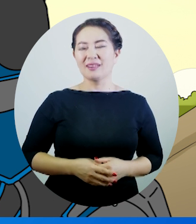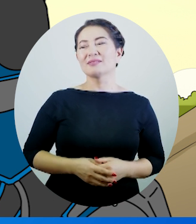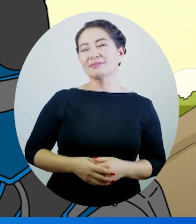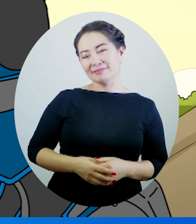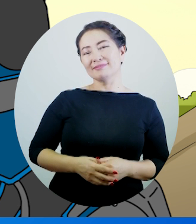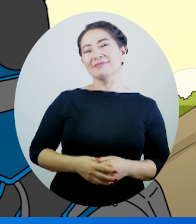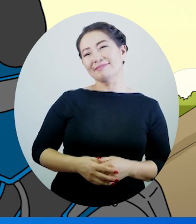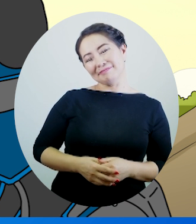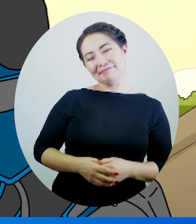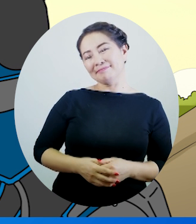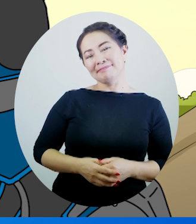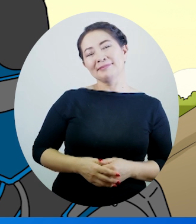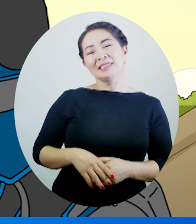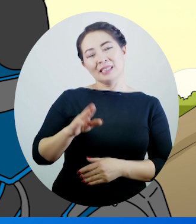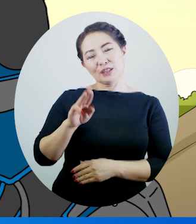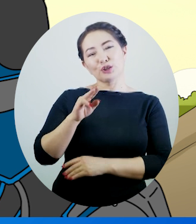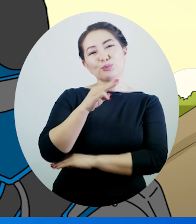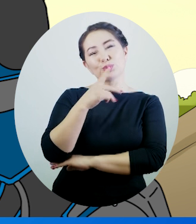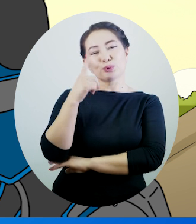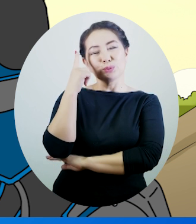Яа. Тийм шүү.